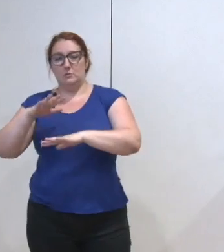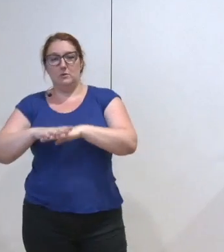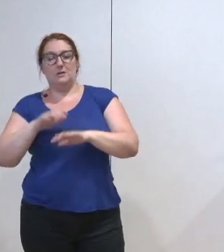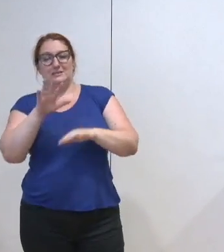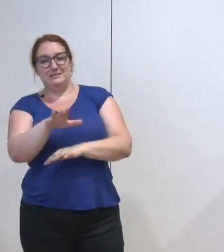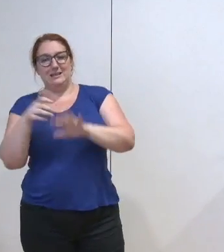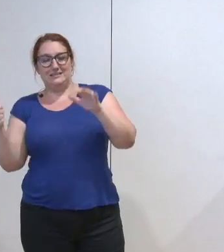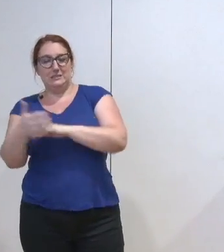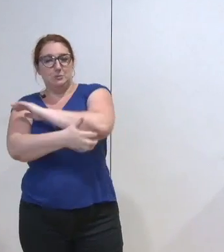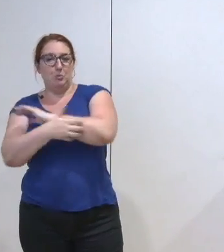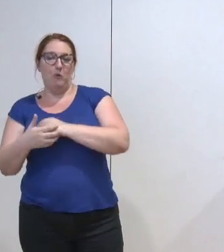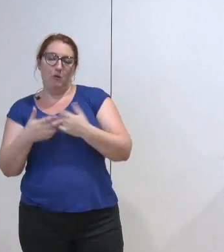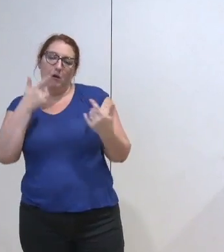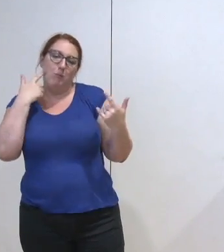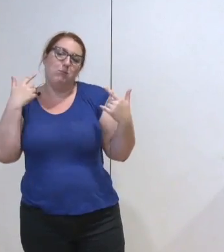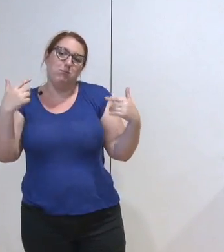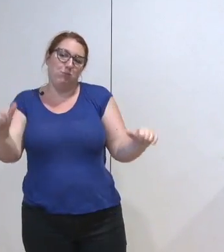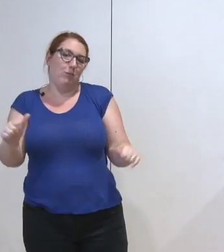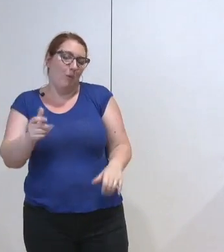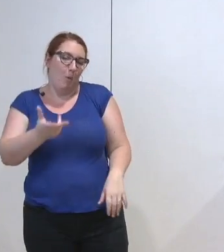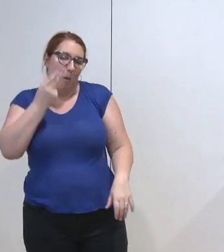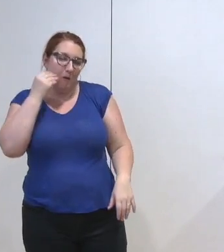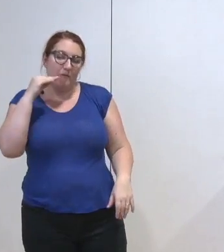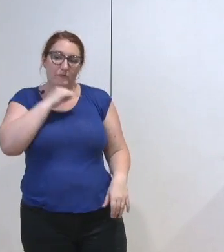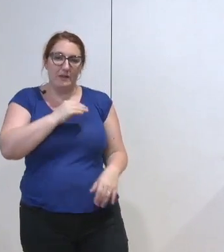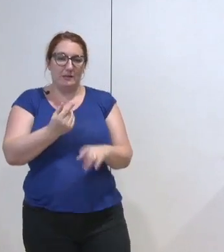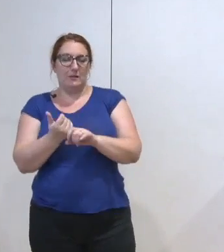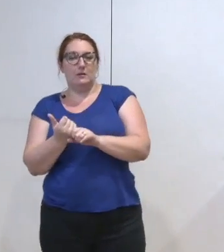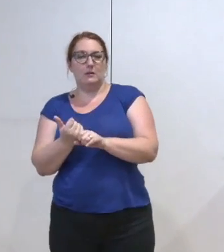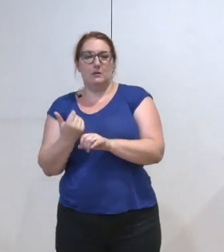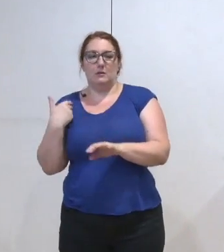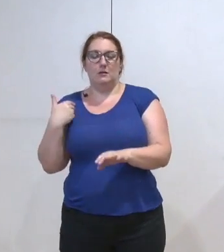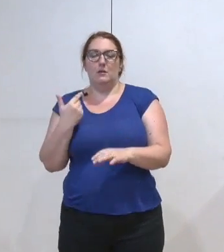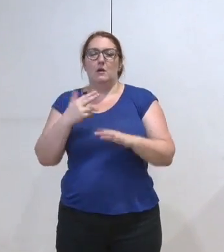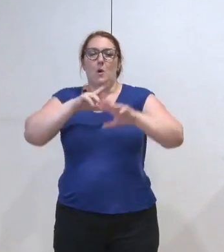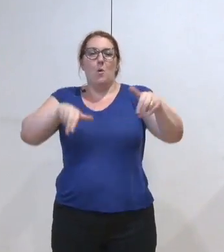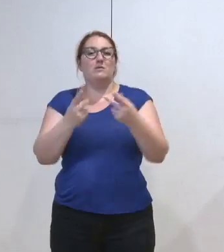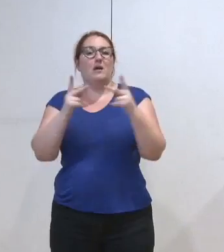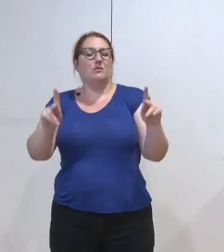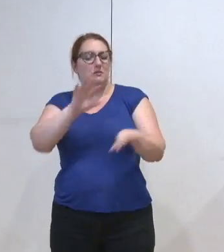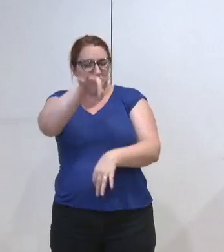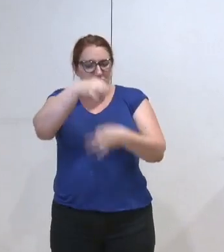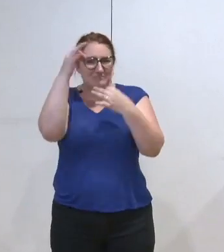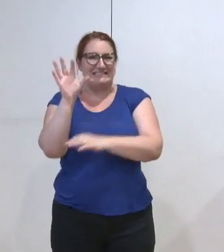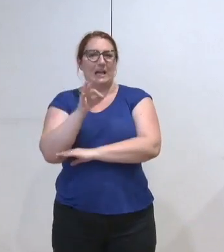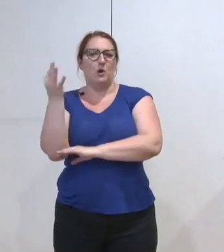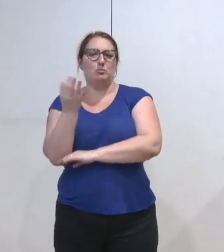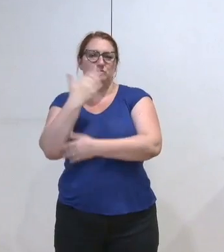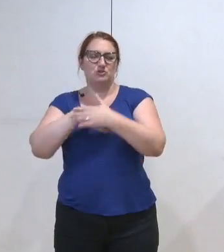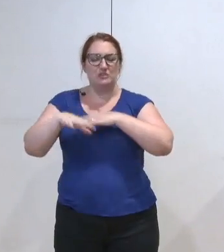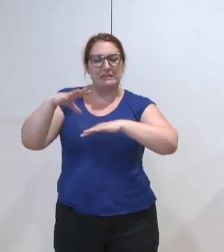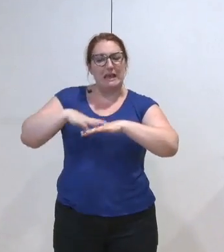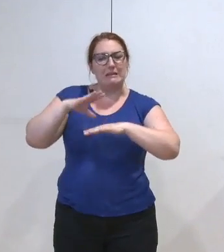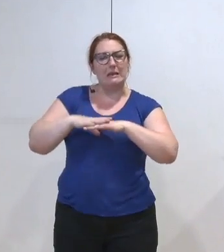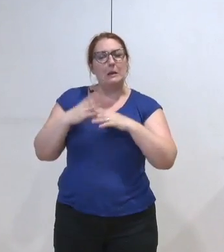voie le mois dernier dans le contrat de ville on nous indiquit que 50% de la population des quartiers populaires est issu de